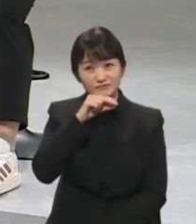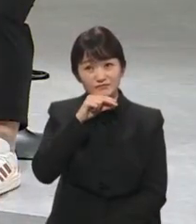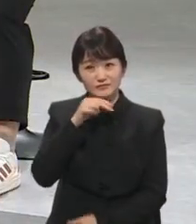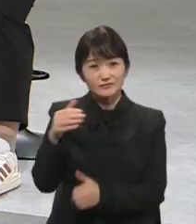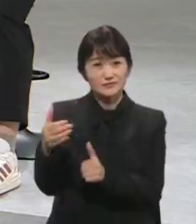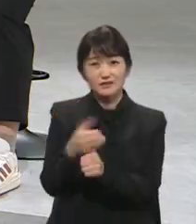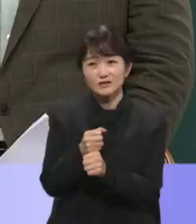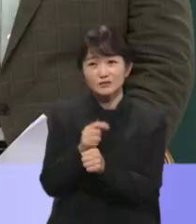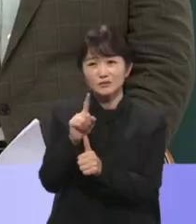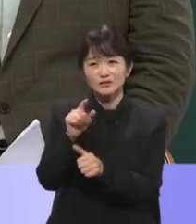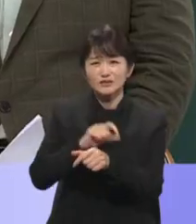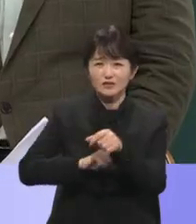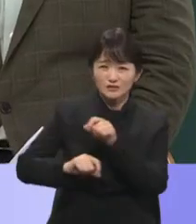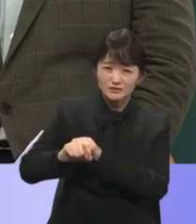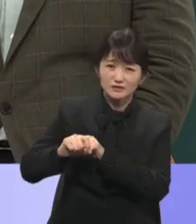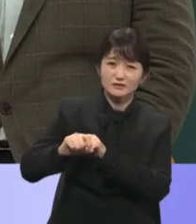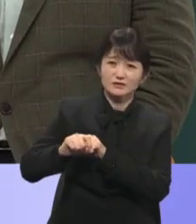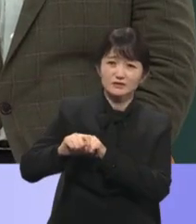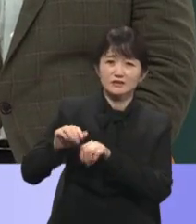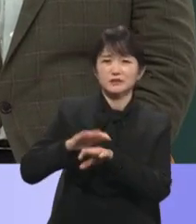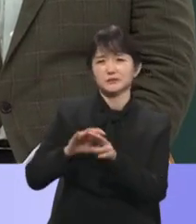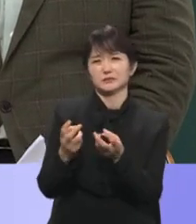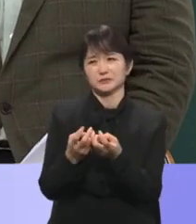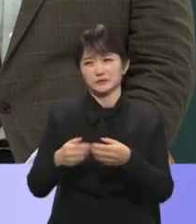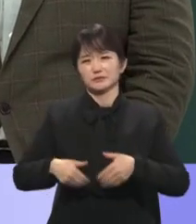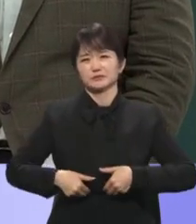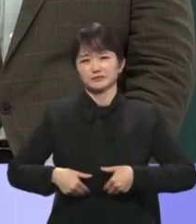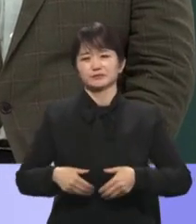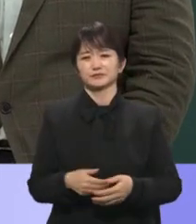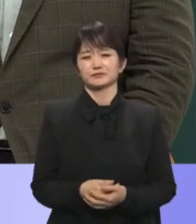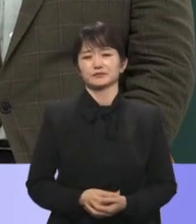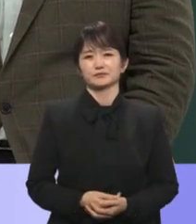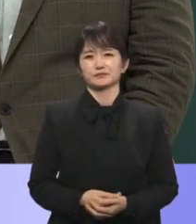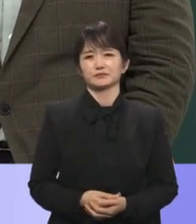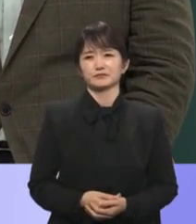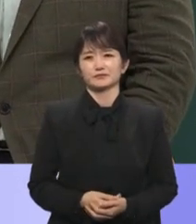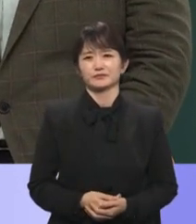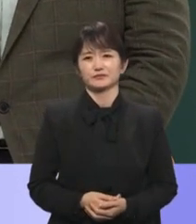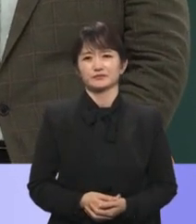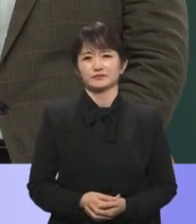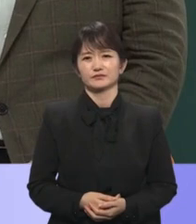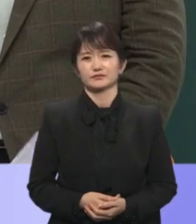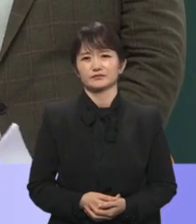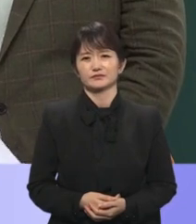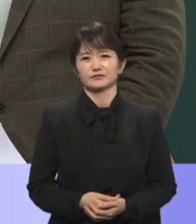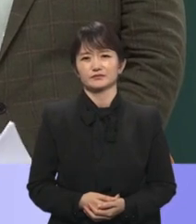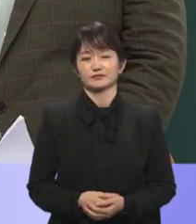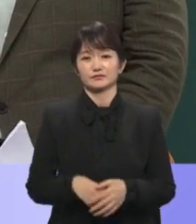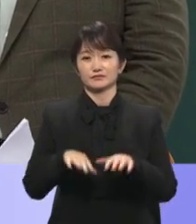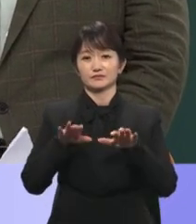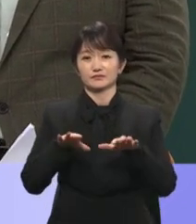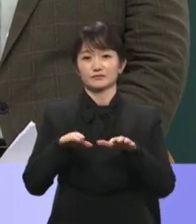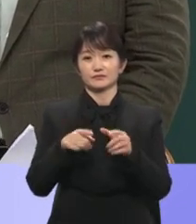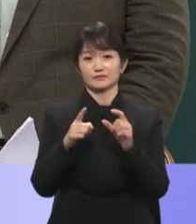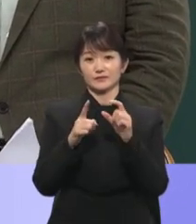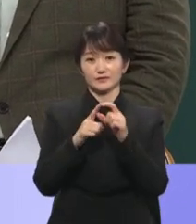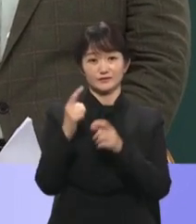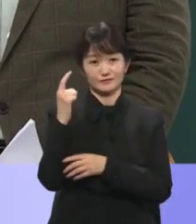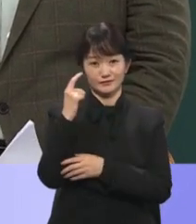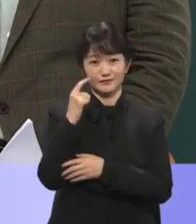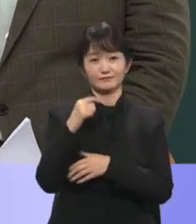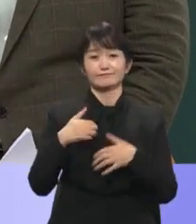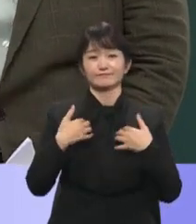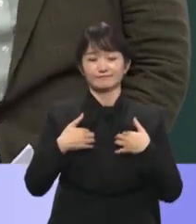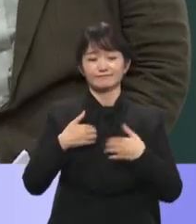포획을 위해서 좀 더 적극적인 이런 대처가 필요하다 이런 주장으로 볼 수 있겠네요 알겠습니다 오늘 오후의 키워드 재밌었습니다